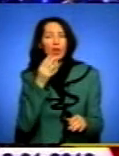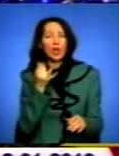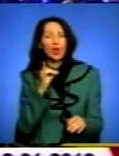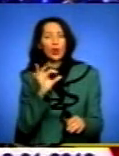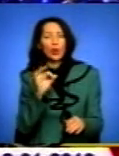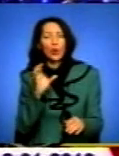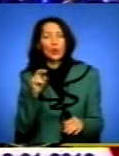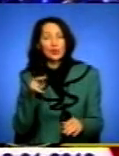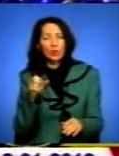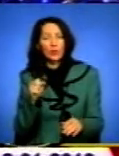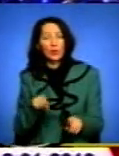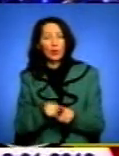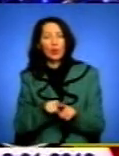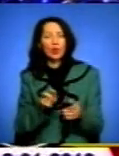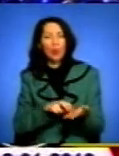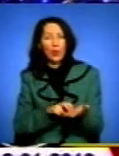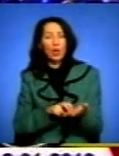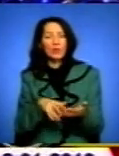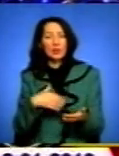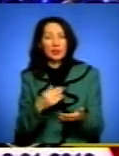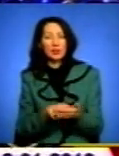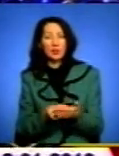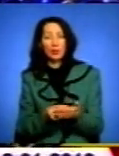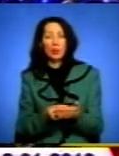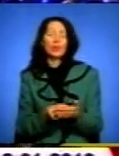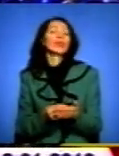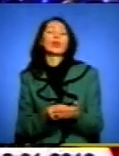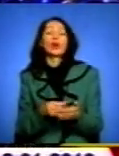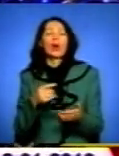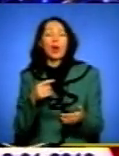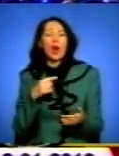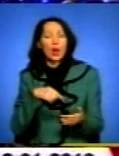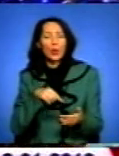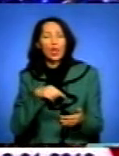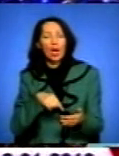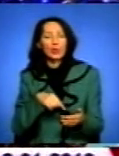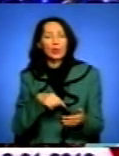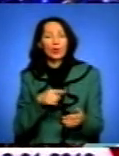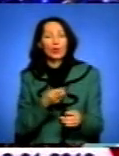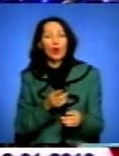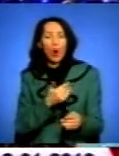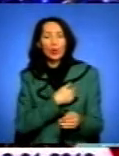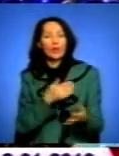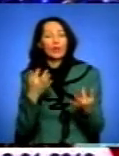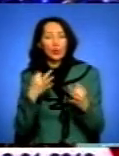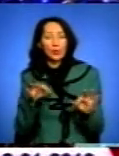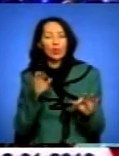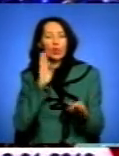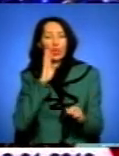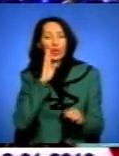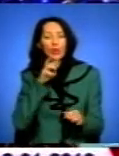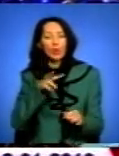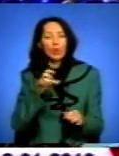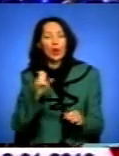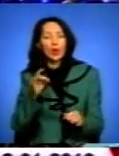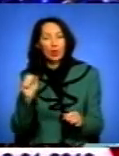боявся за свою репутацію, коли хотів Пречисту Діву Марію відпустити, то